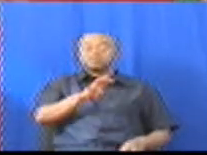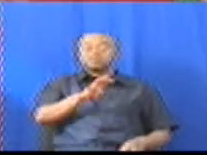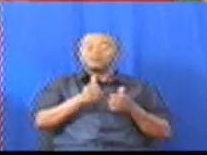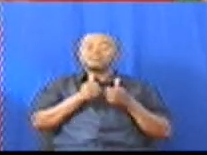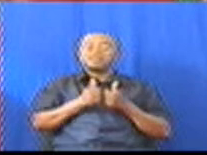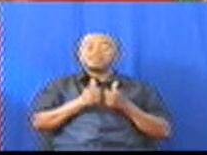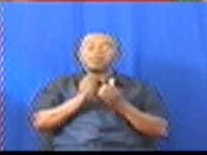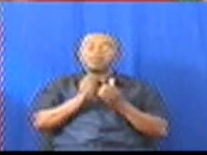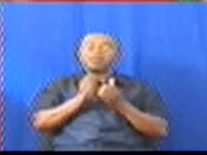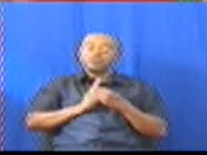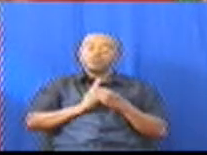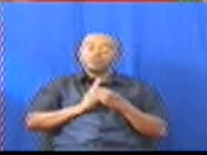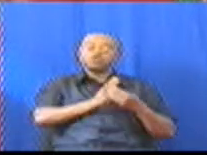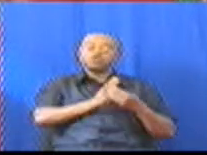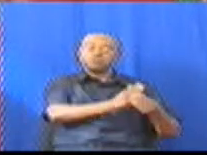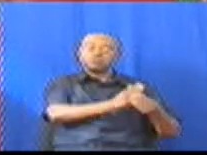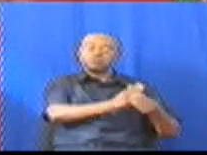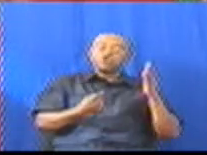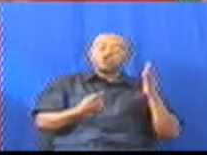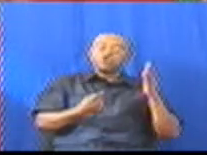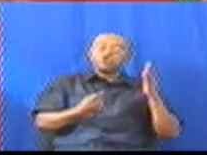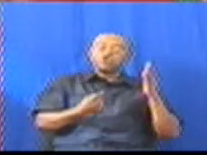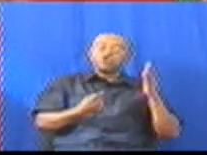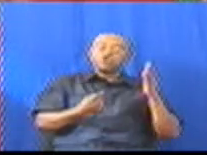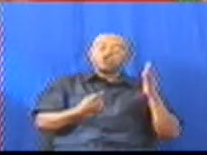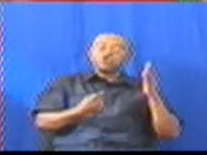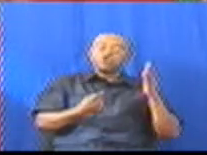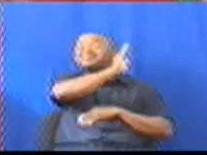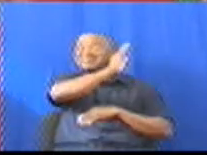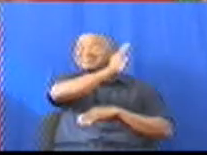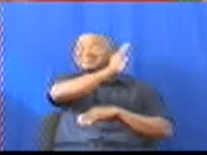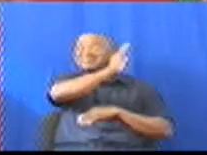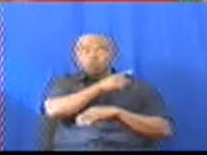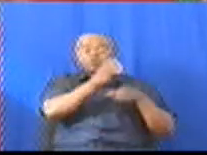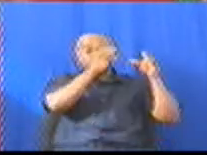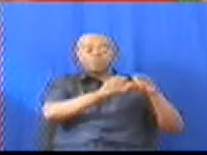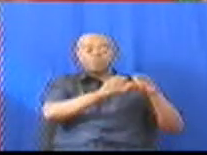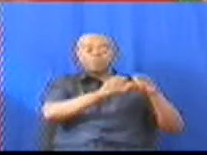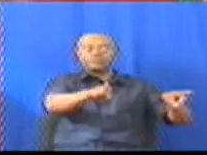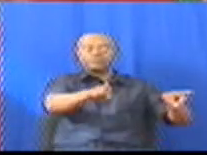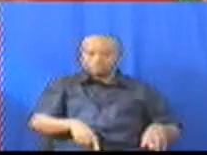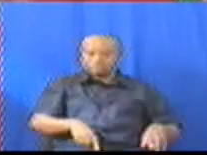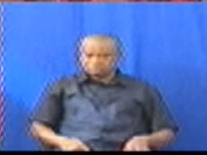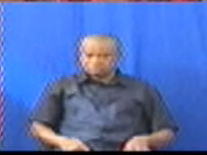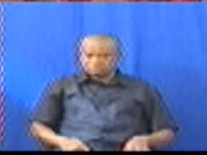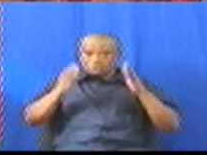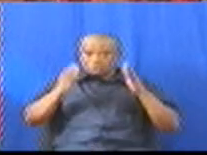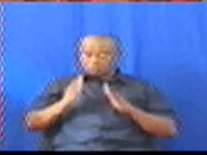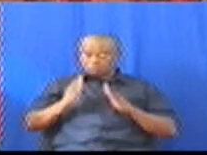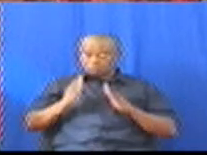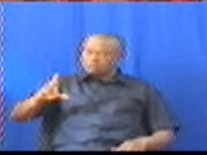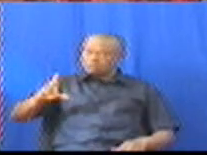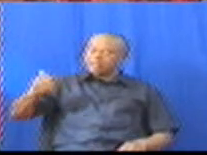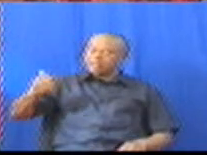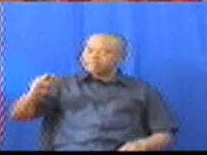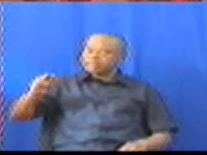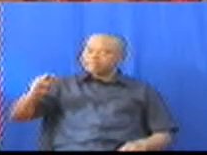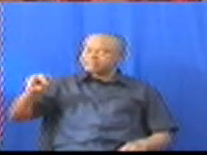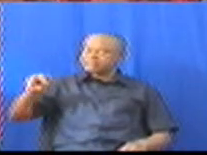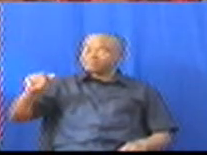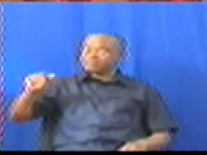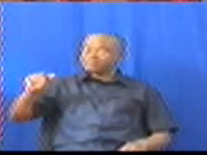directives kutoka external source ambao ni mhimili mwingine nje ya bunge. Mheshimiwa Latifa Chande, kuna taarifa kutoka kwa